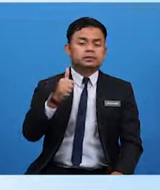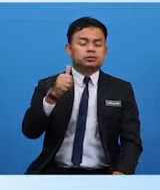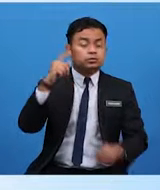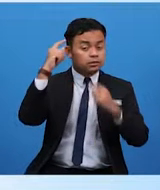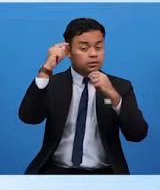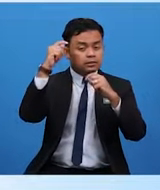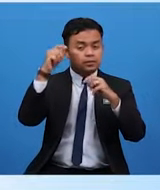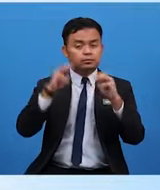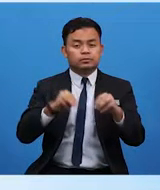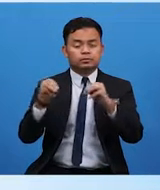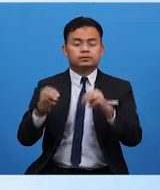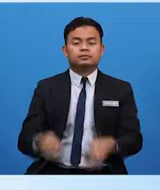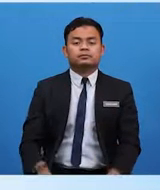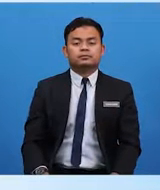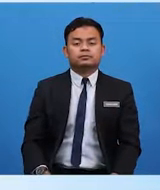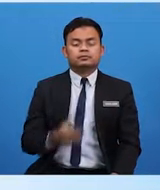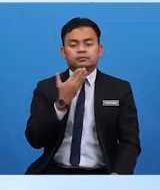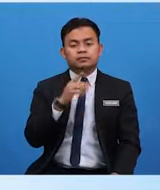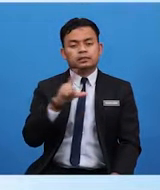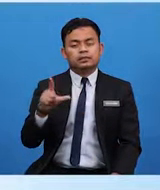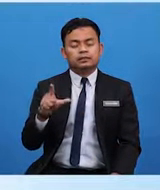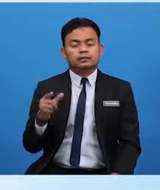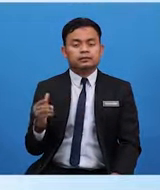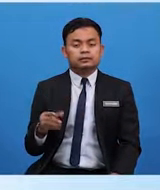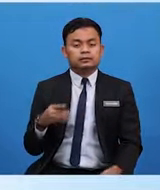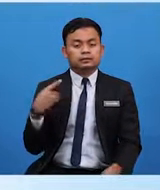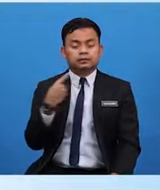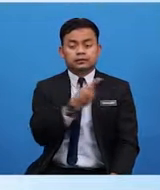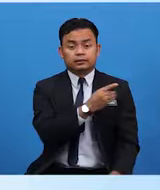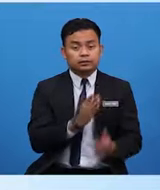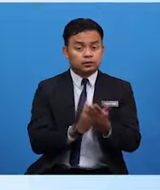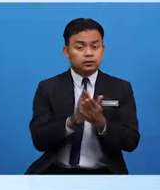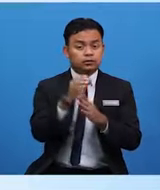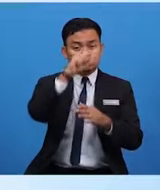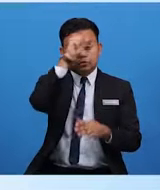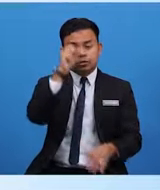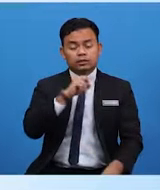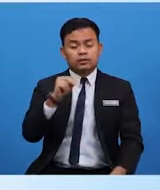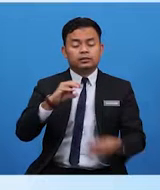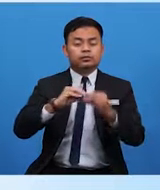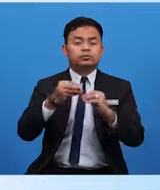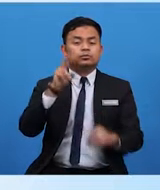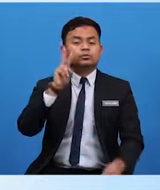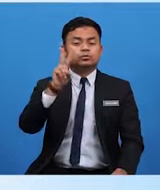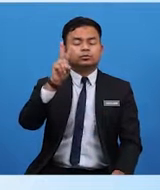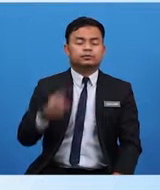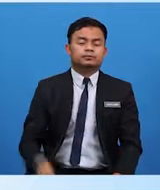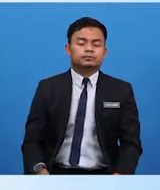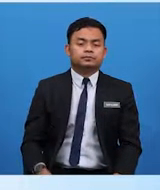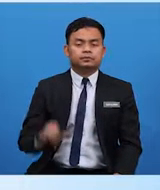tanya Muri Meri Laila kita terus kepada soalan kedua yaitu